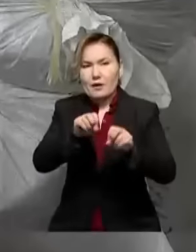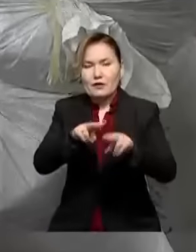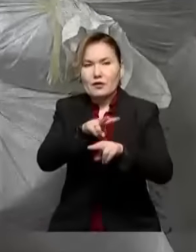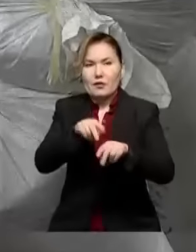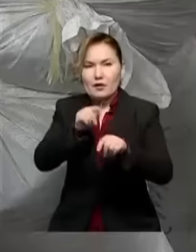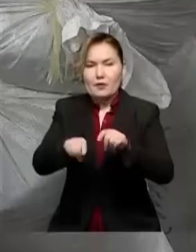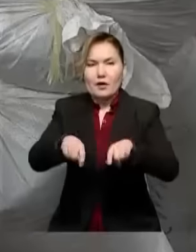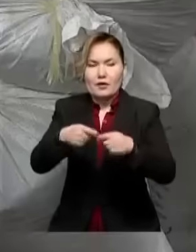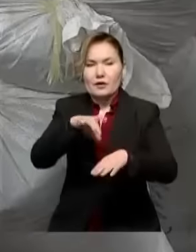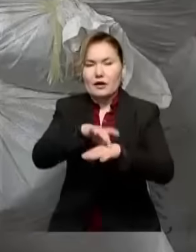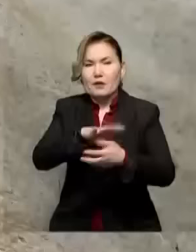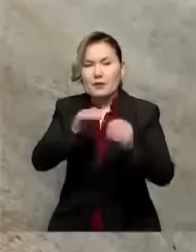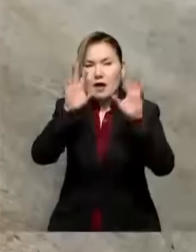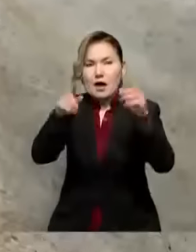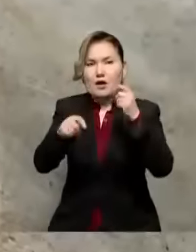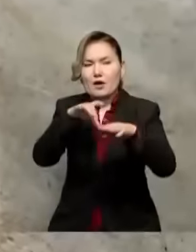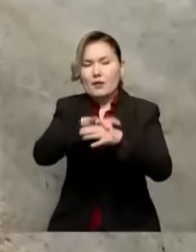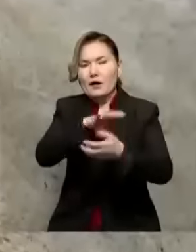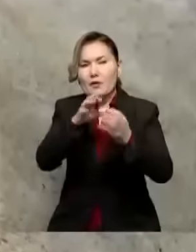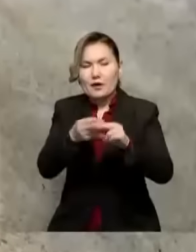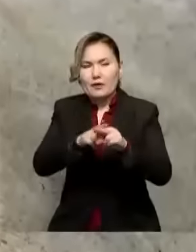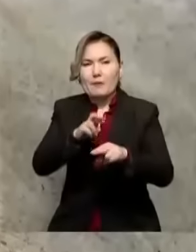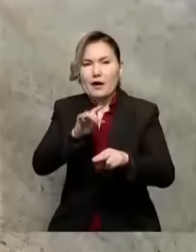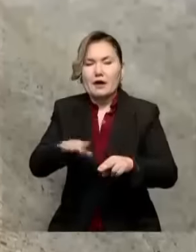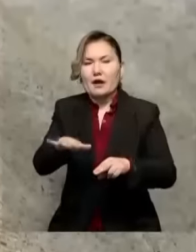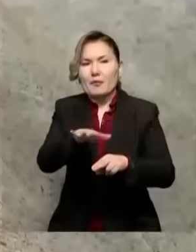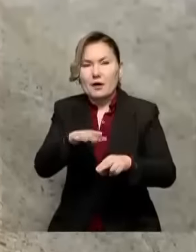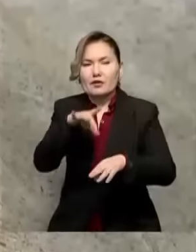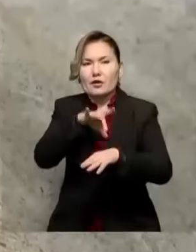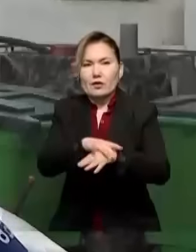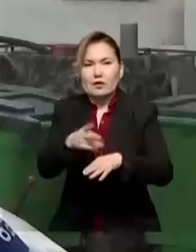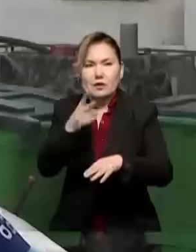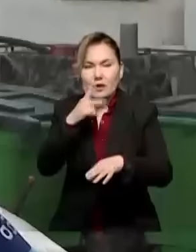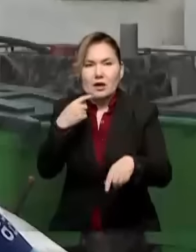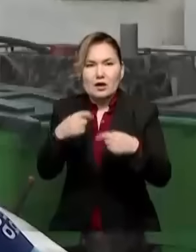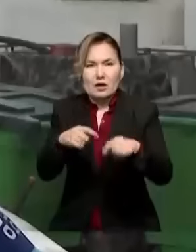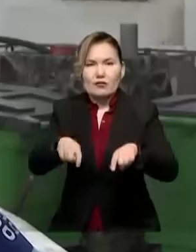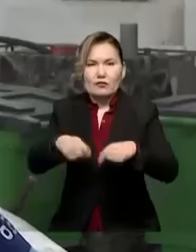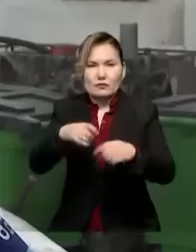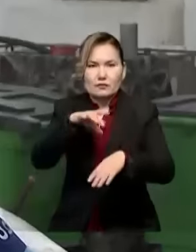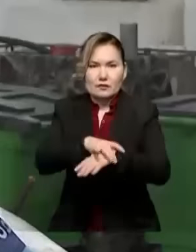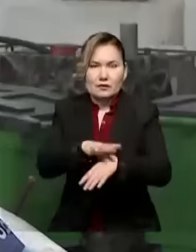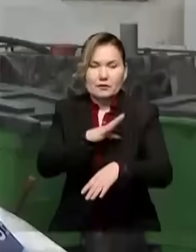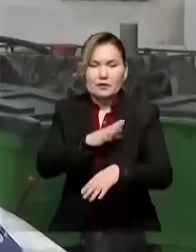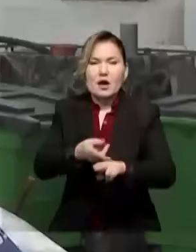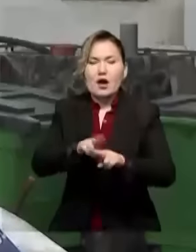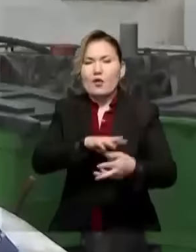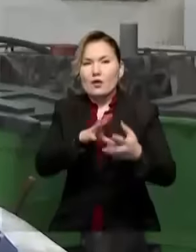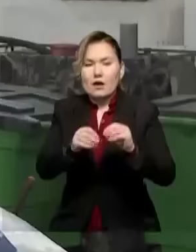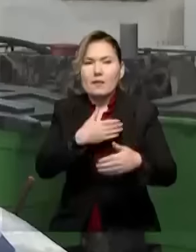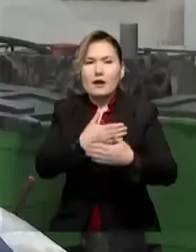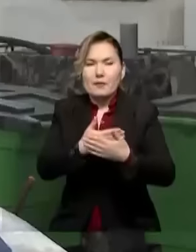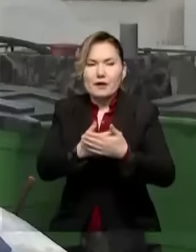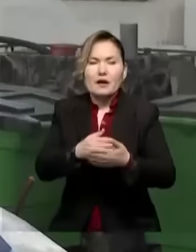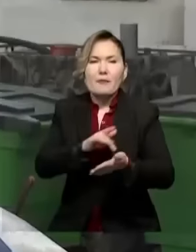рейдтер жүргізді. Заңсыз тауардың басым бөлігі Байқоңыр ауданынан тәркіленді. Бұл шараға белсенді